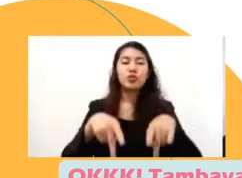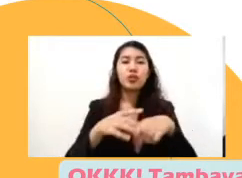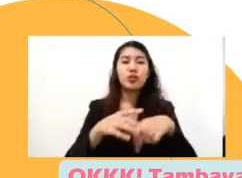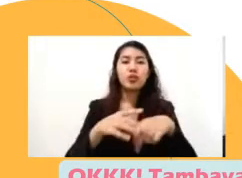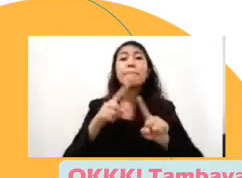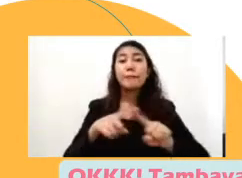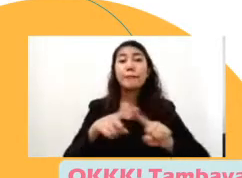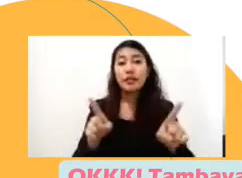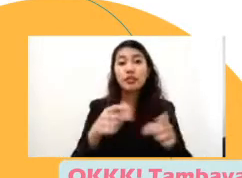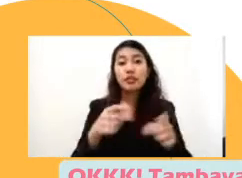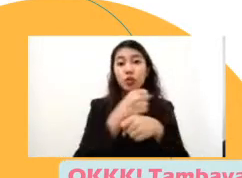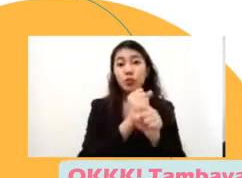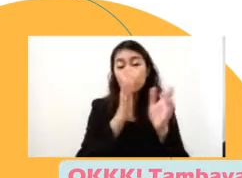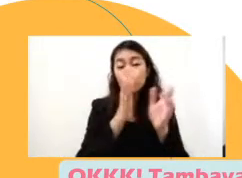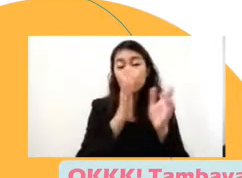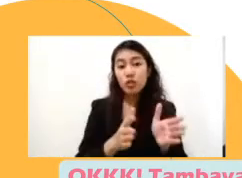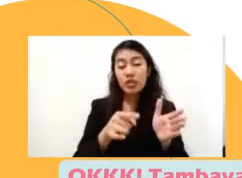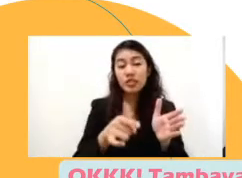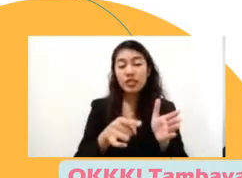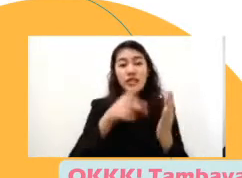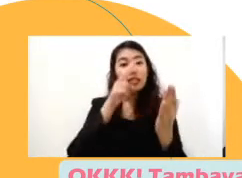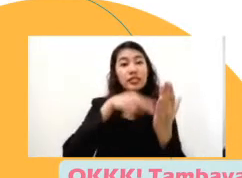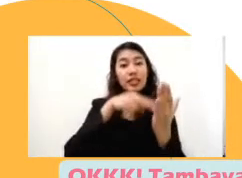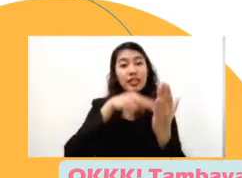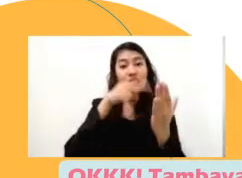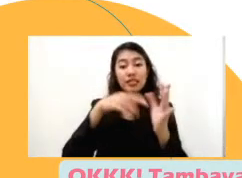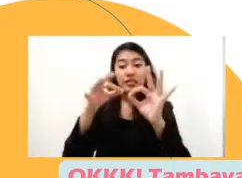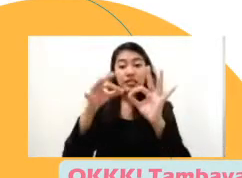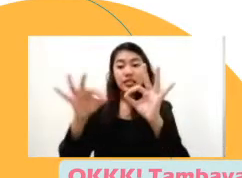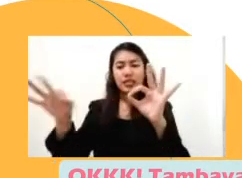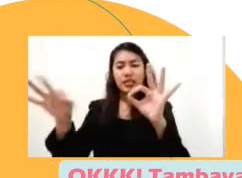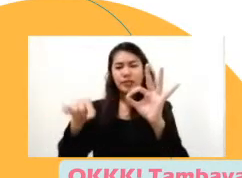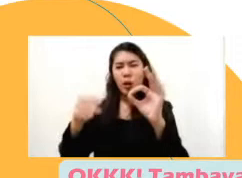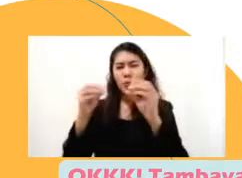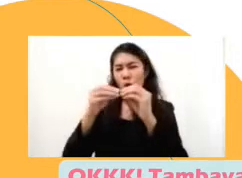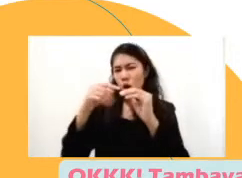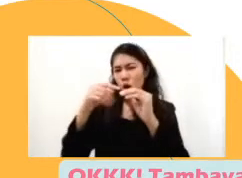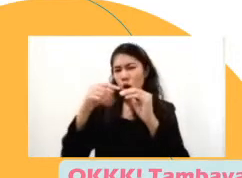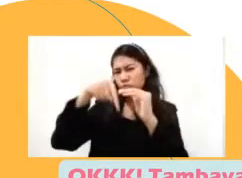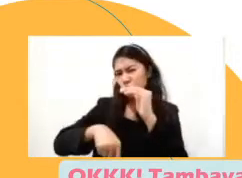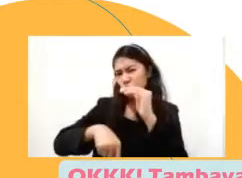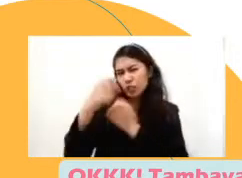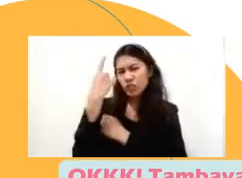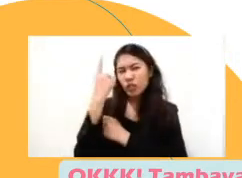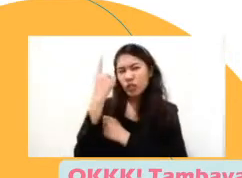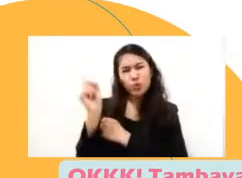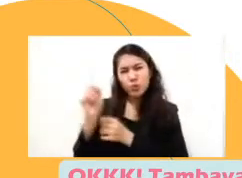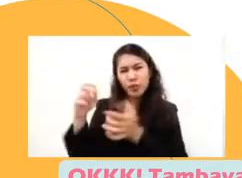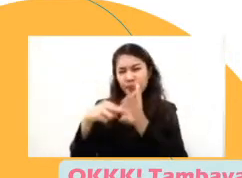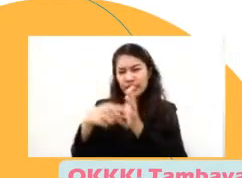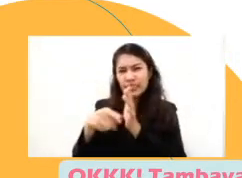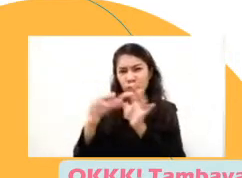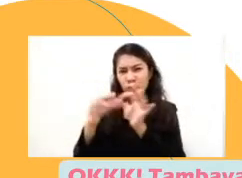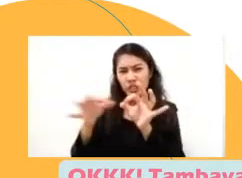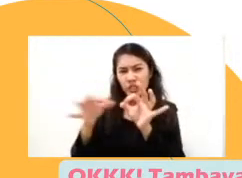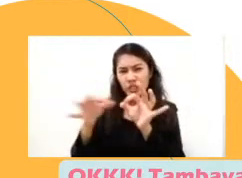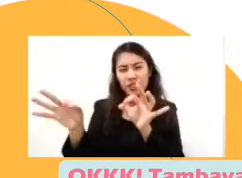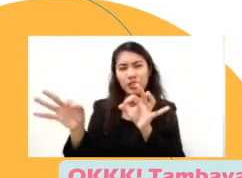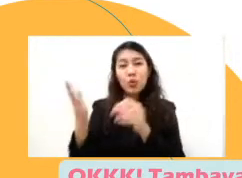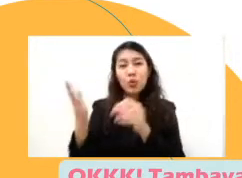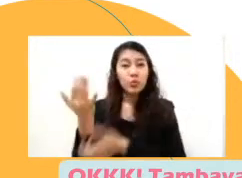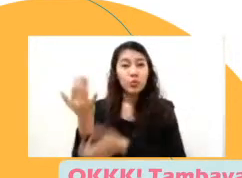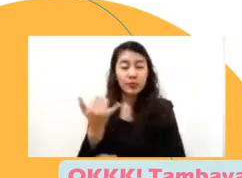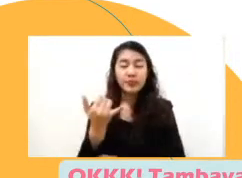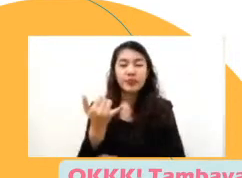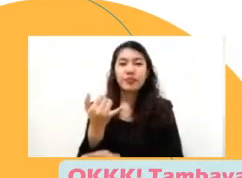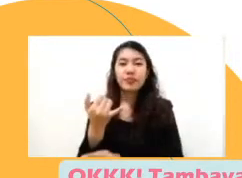may binabasa yung lyrics at iniintindi kung ano yung gustong sabihin ng text. Kasi pwedeng... True